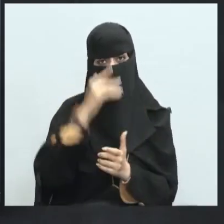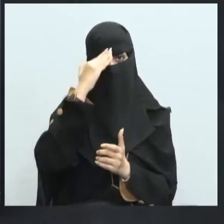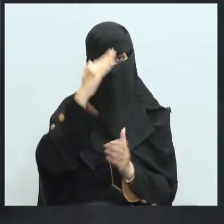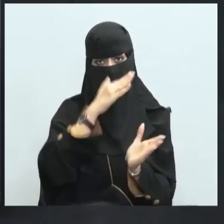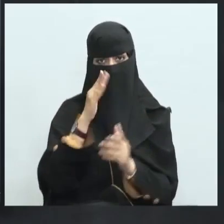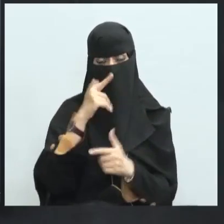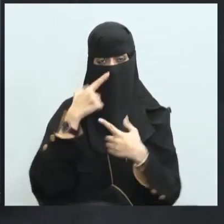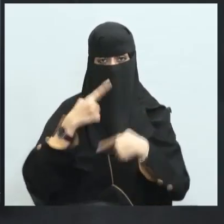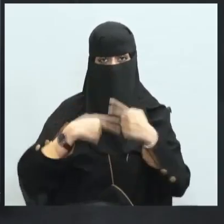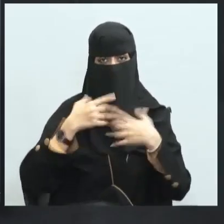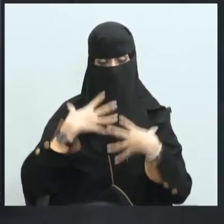لكم دمتم بود